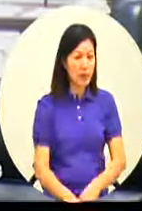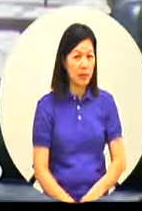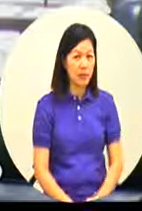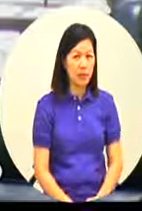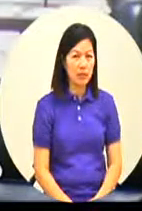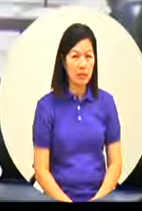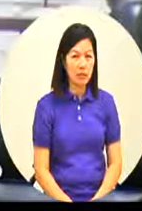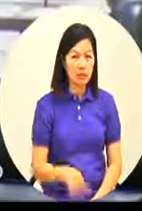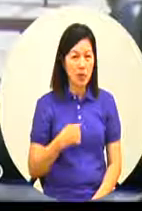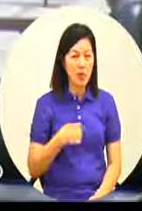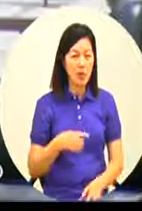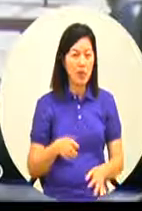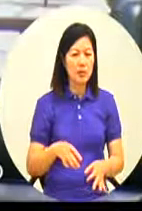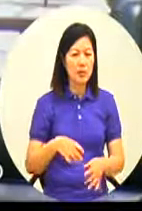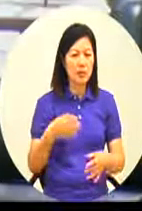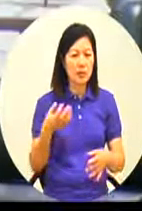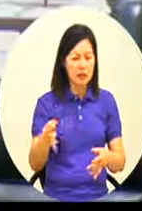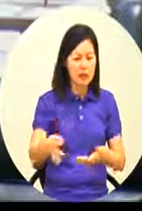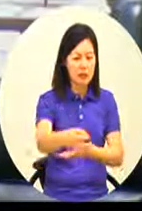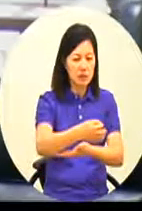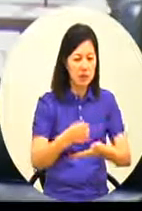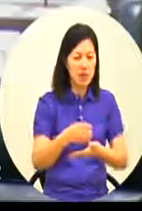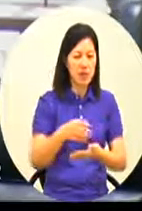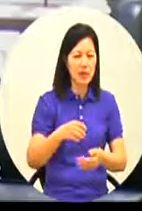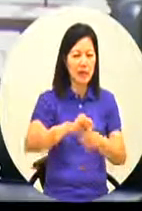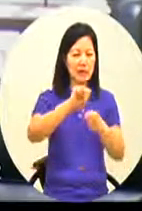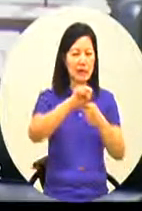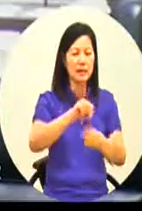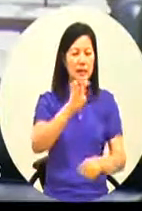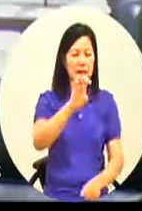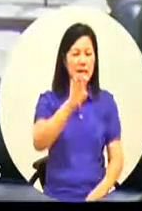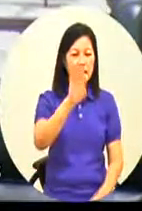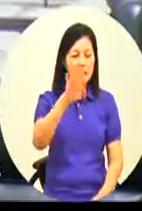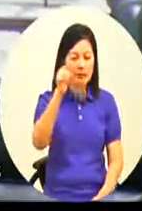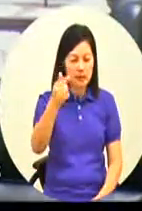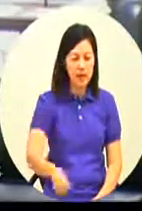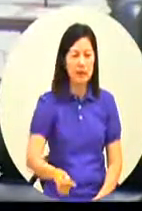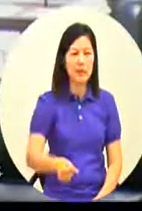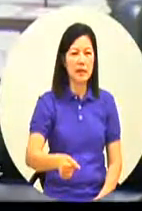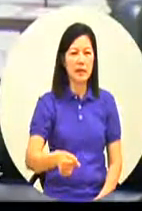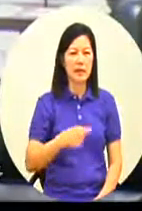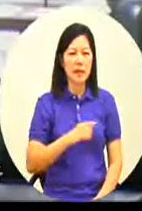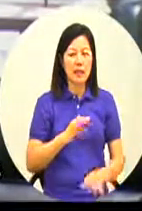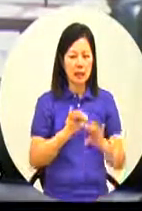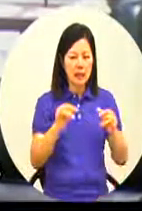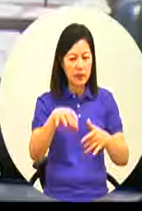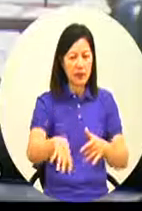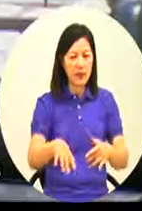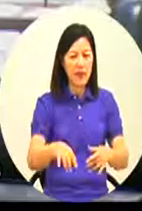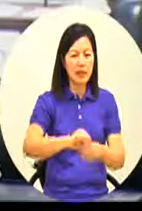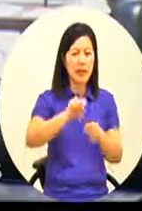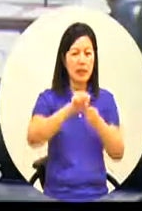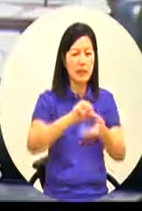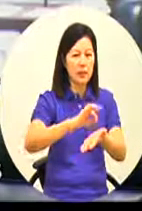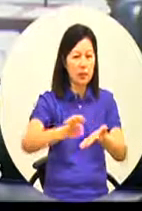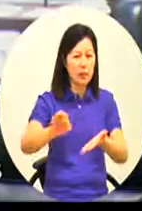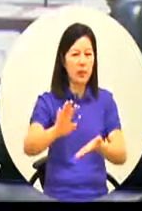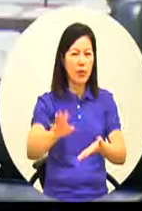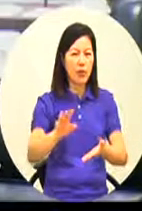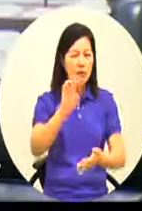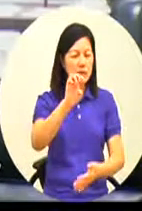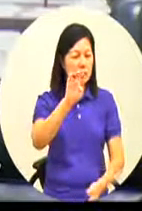我这样子一增，我就真的增加44亿的地方税啊！地方政府给44亿的汤用，地方政府多